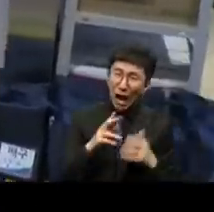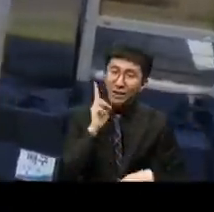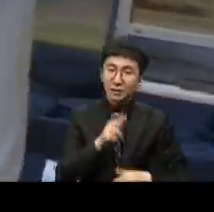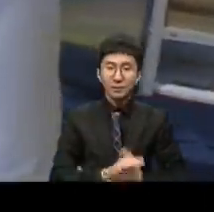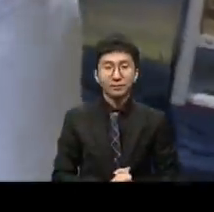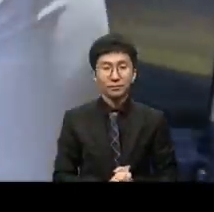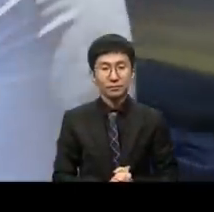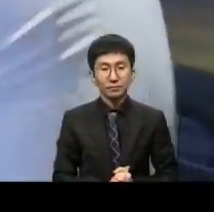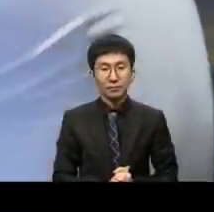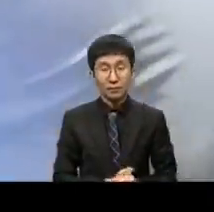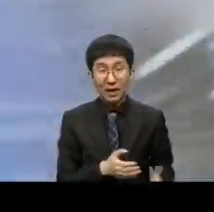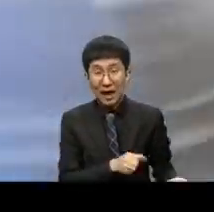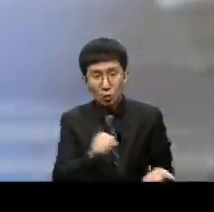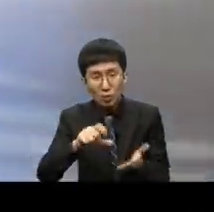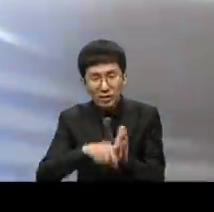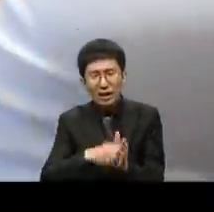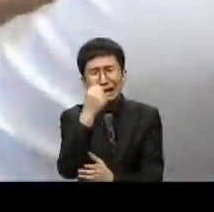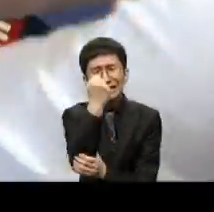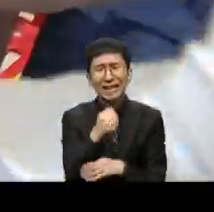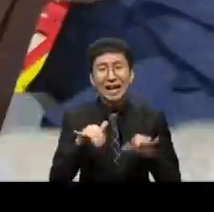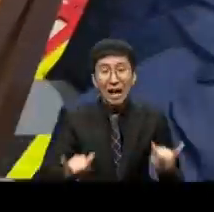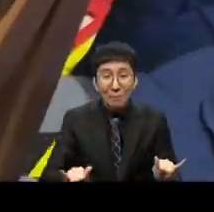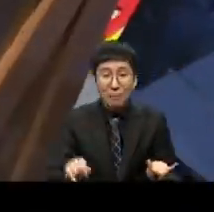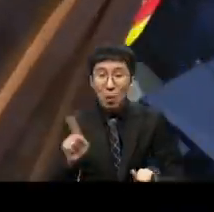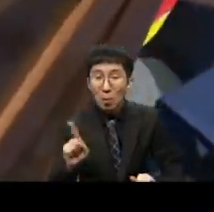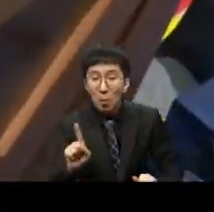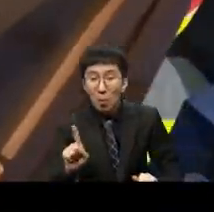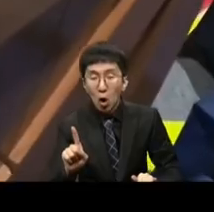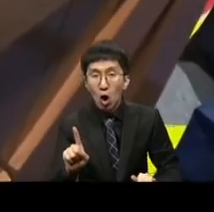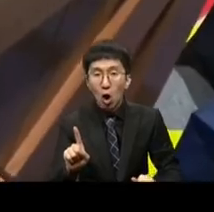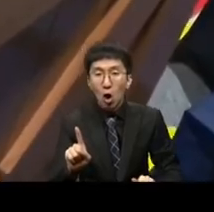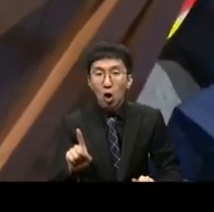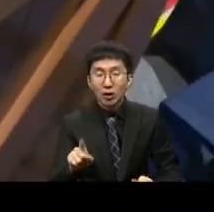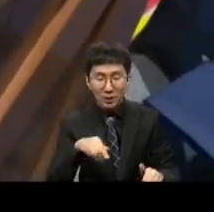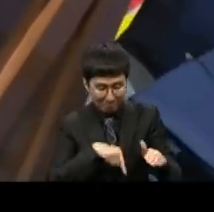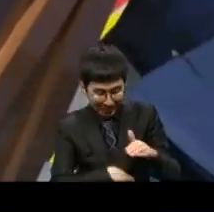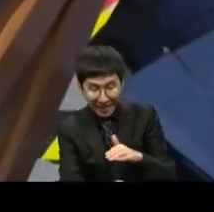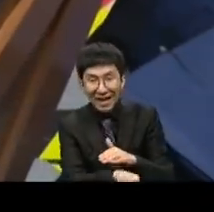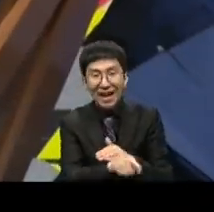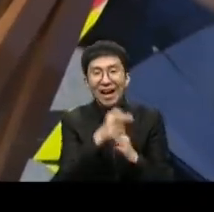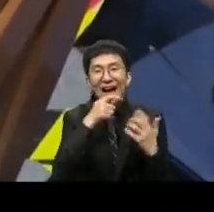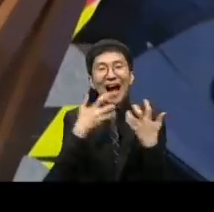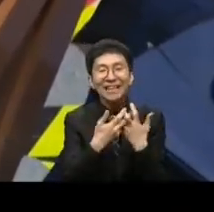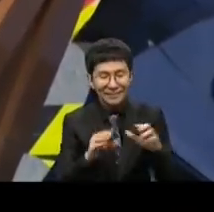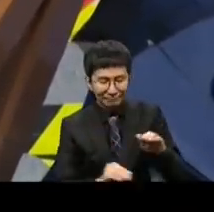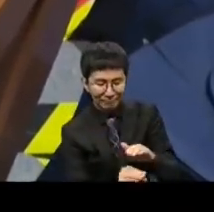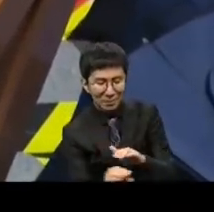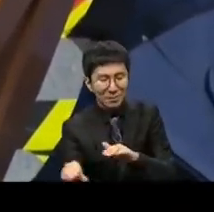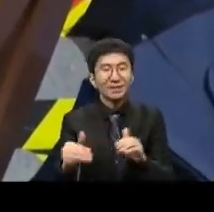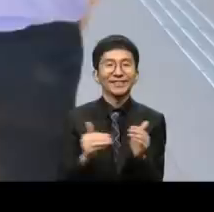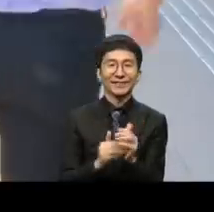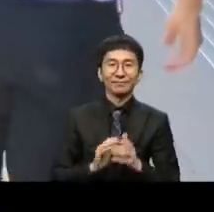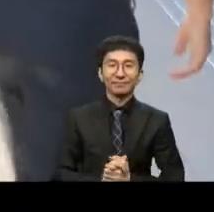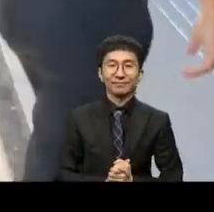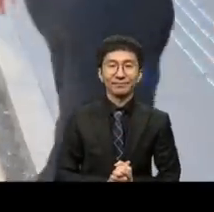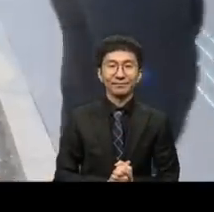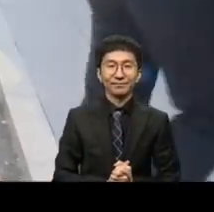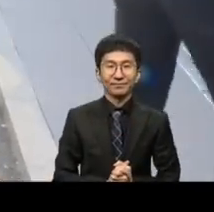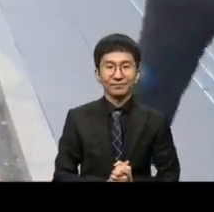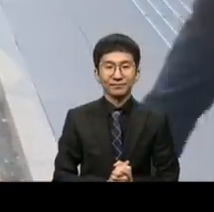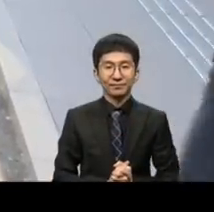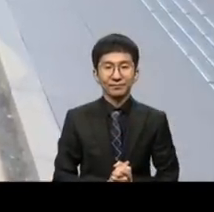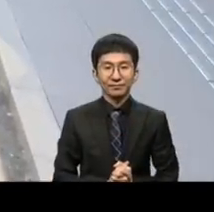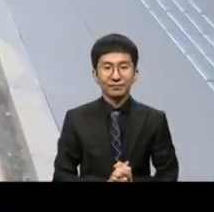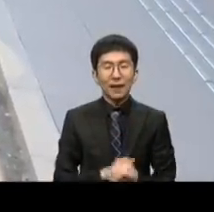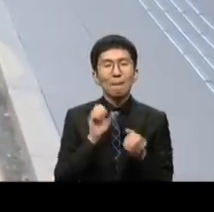때문에 이동 중에 음식이 변질될 것을 방지하기 위해 이렇게 도시락 밑에 아이스팩을 깔아놨습니다. 이제